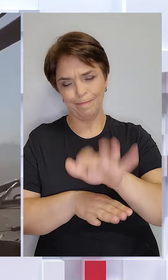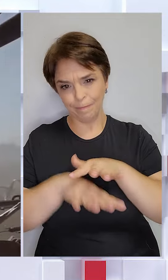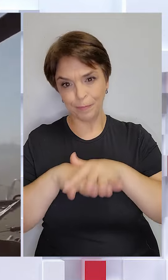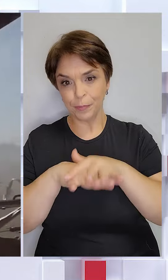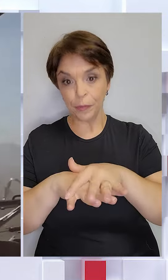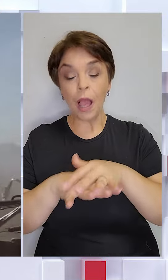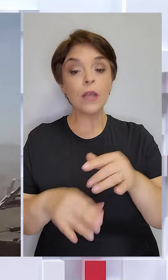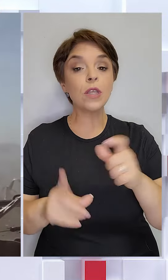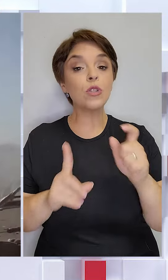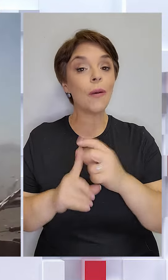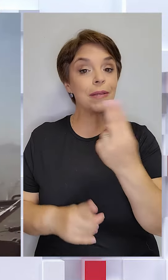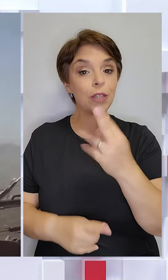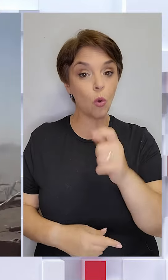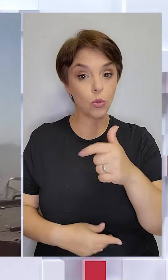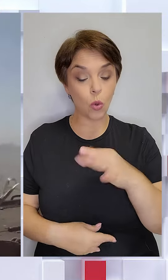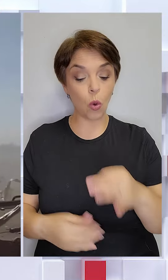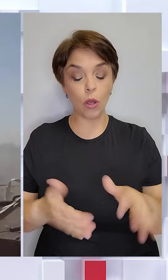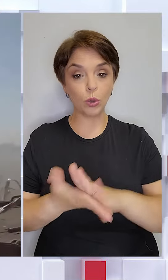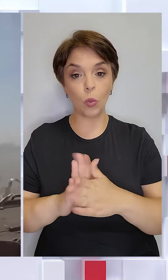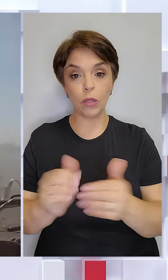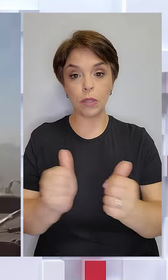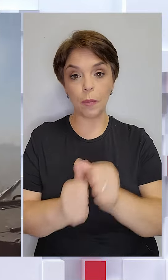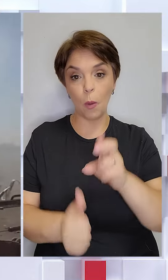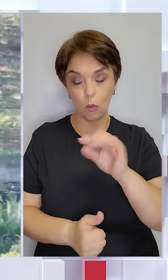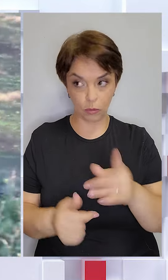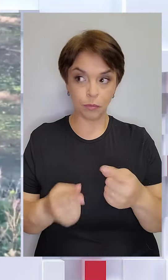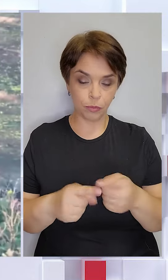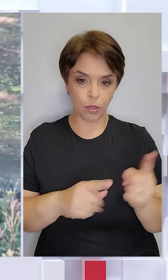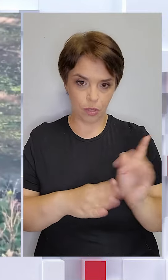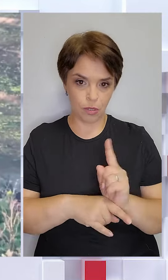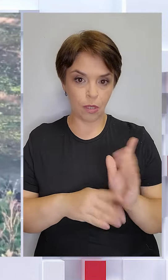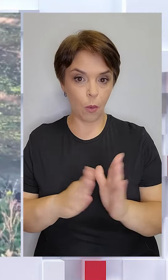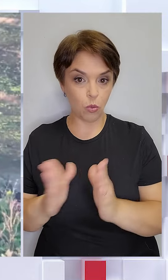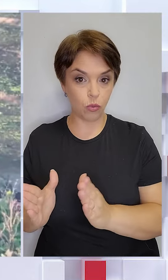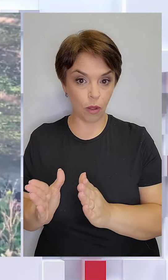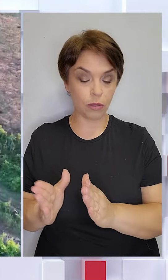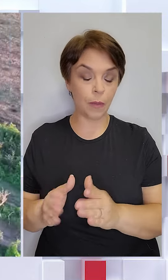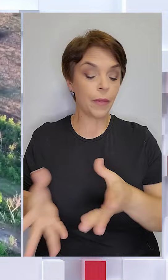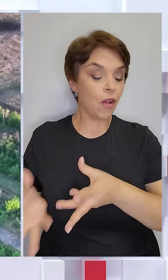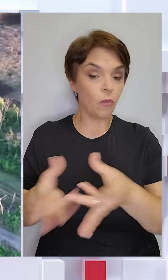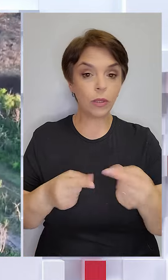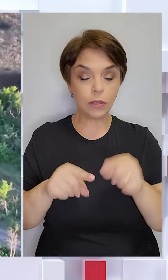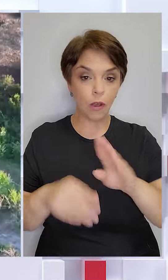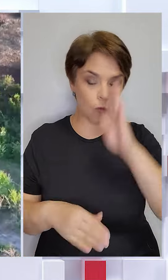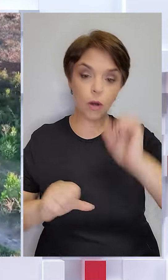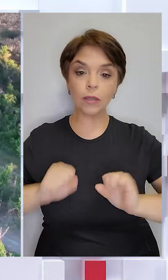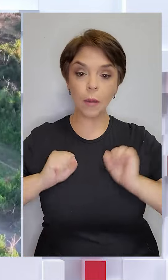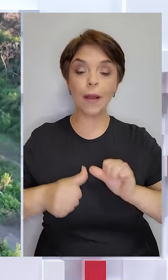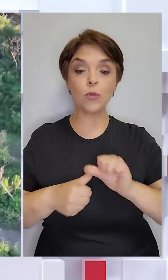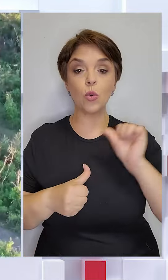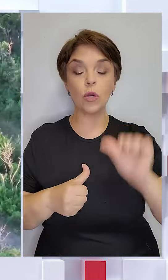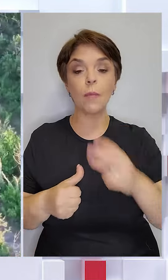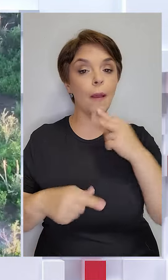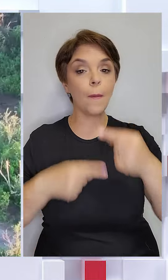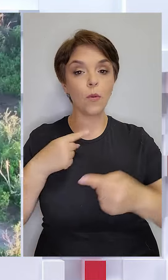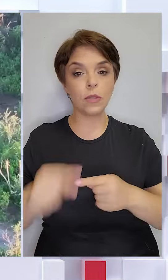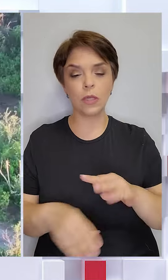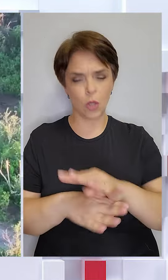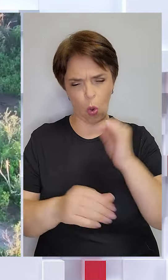Водночас, за словами Цихоцького, ситуація біля Покровська певним чином стабілізувалася. Вплинути на це ворог намагається, зокрема, і